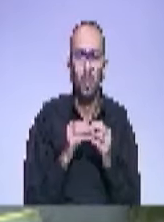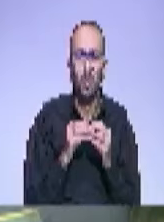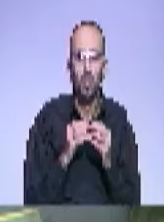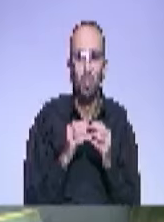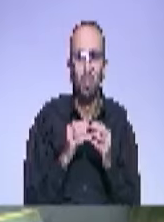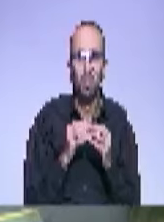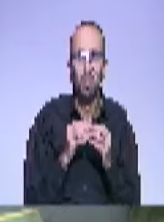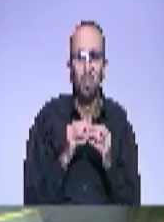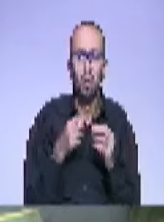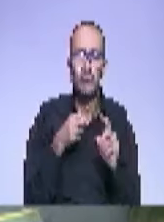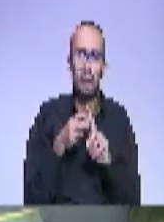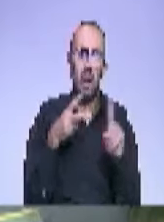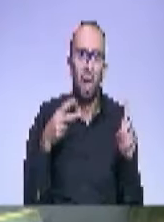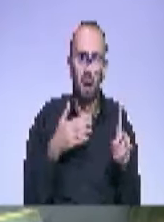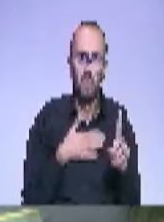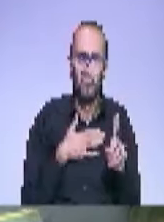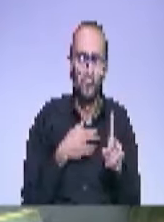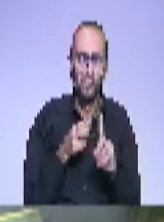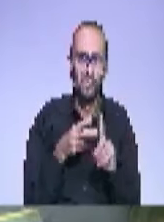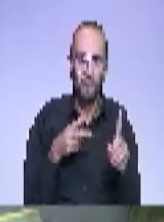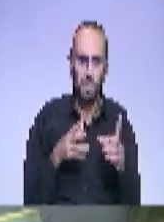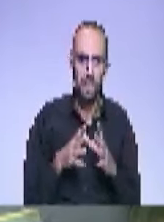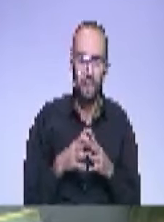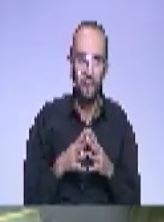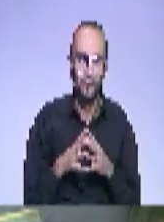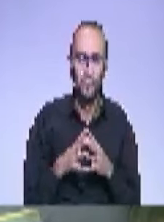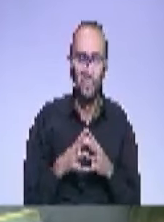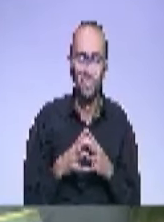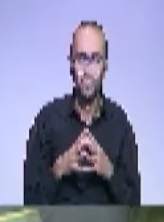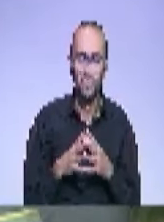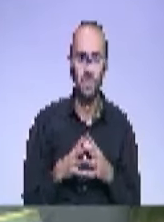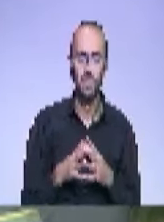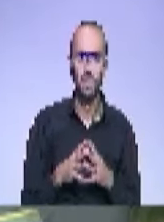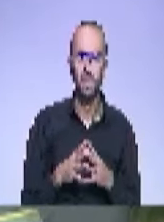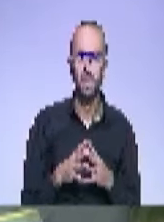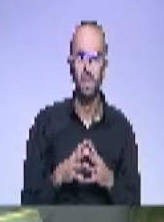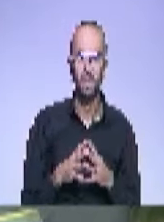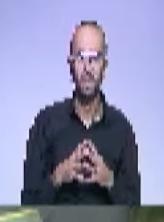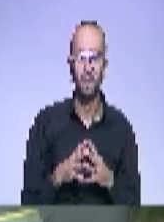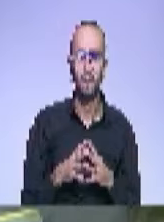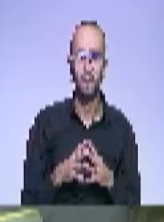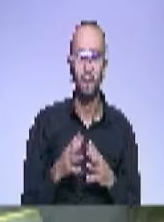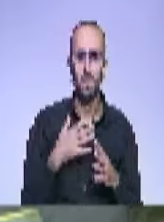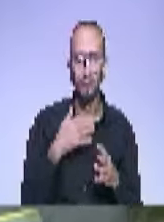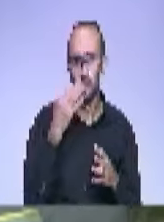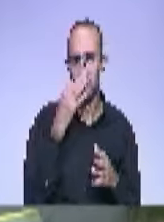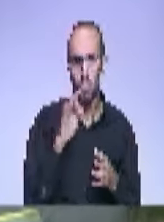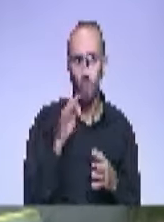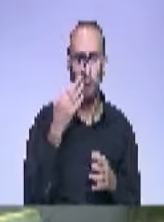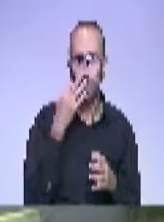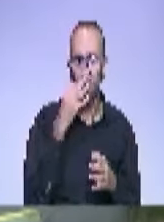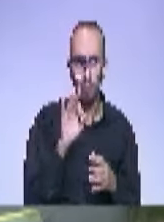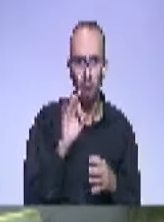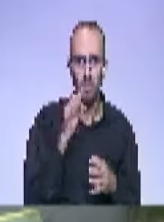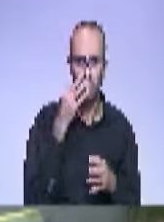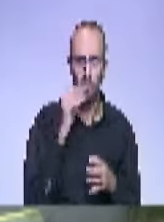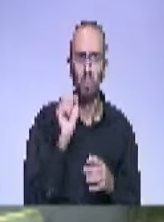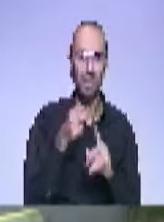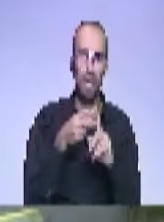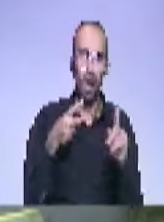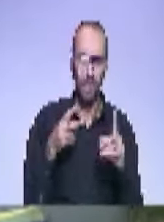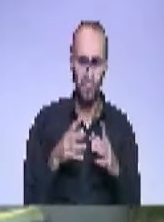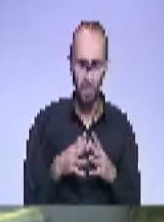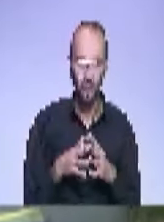ايه؟ سياحه. يعني كملت تعليمك امتى؟ دبلوم سياحه. خالص. مؤهل متوسط